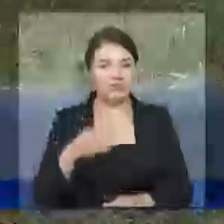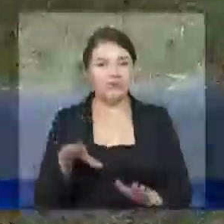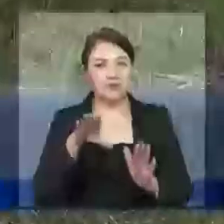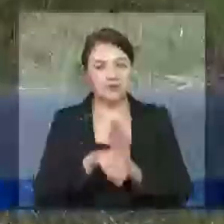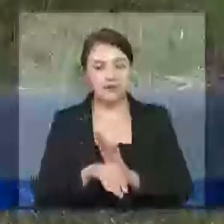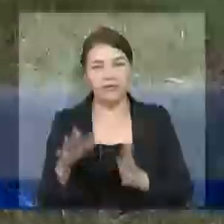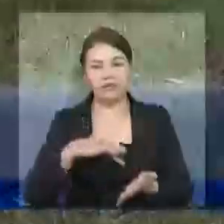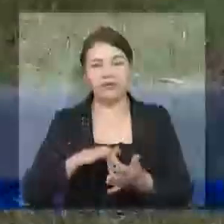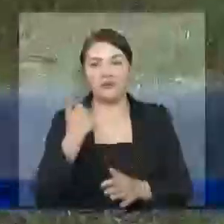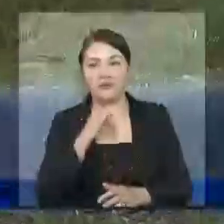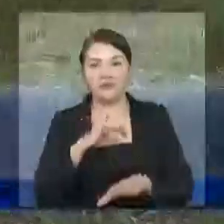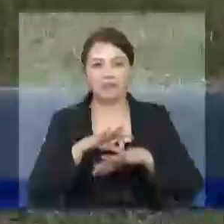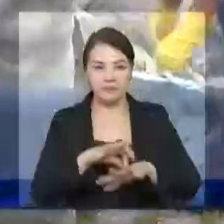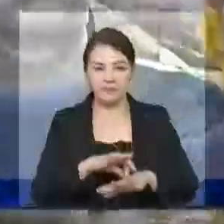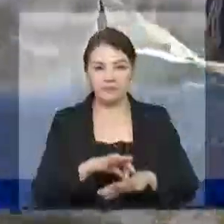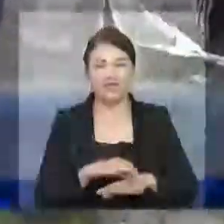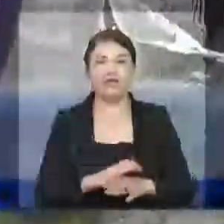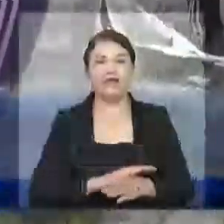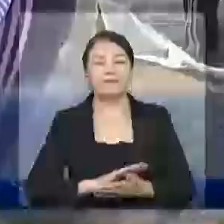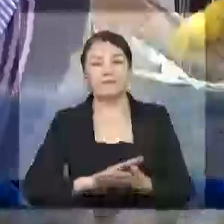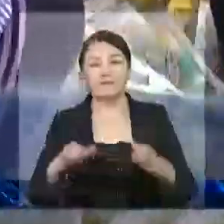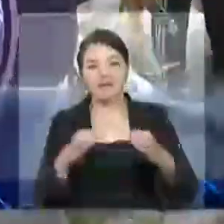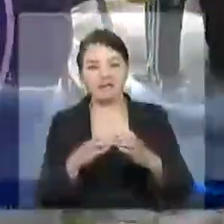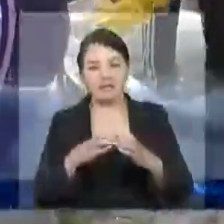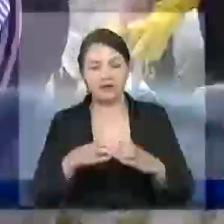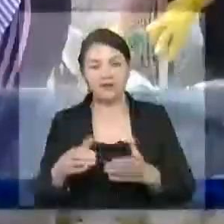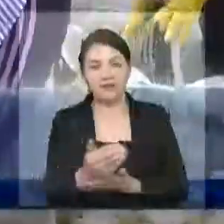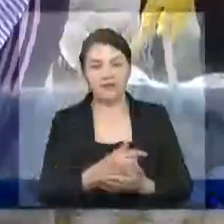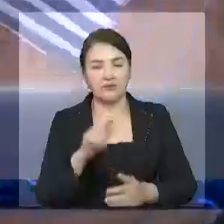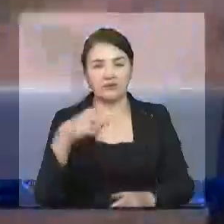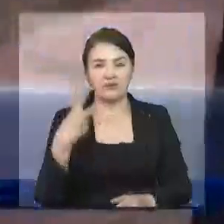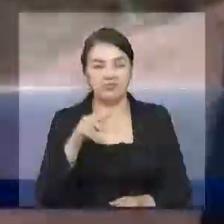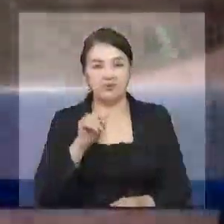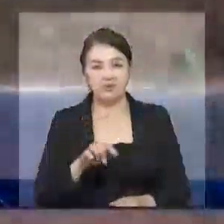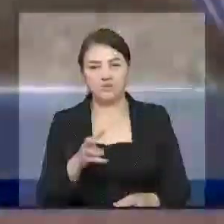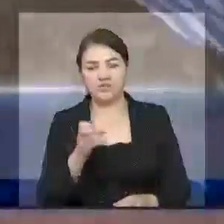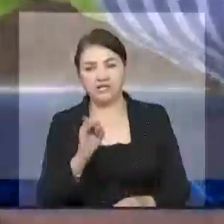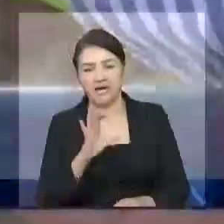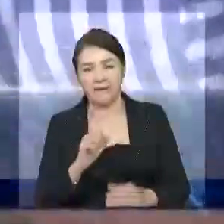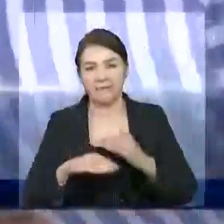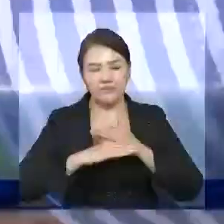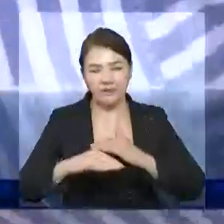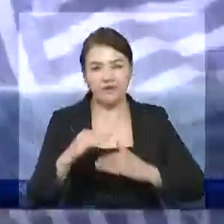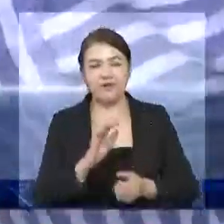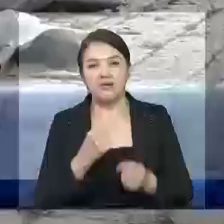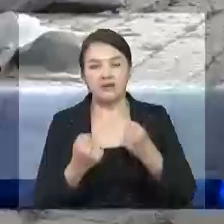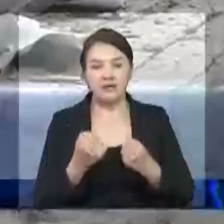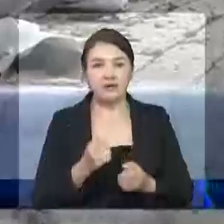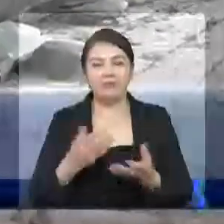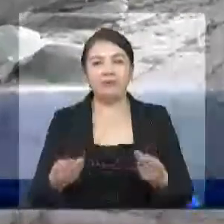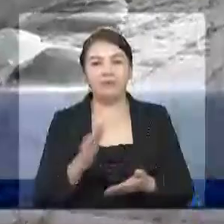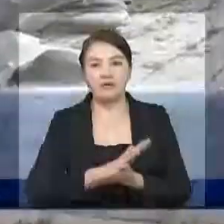ходе общегородского субботника, организованного в рамках акции «Таза Казахстан», было собрано 120 тонн мусора. Напомню, что полигон твердых бытовых отходов